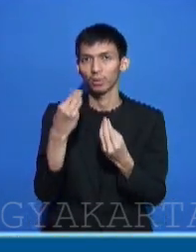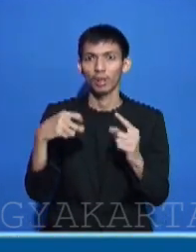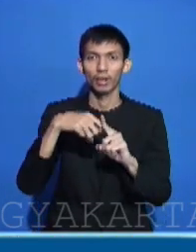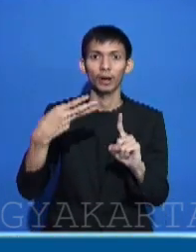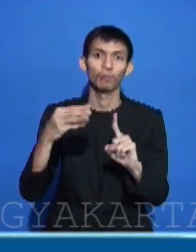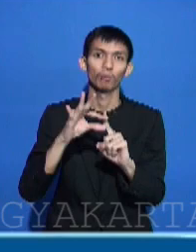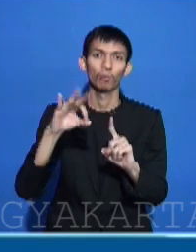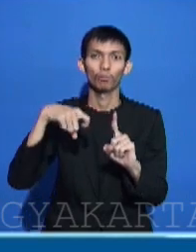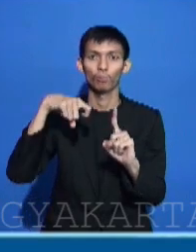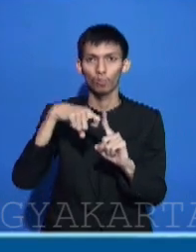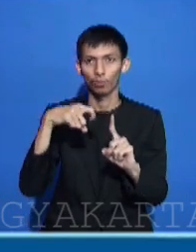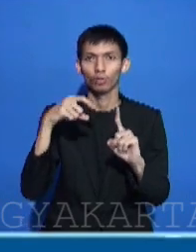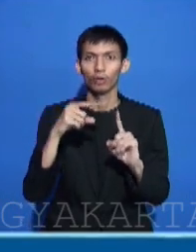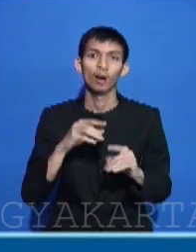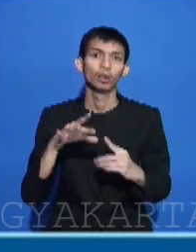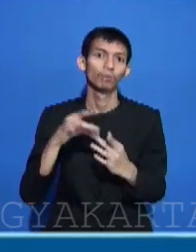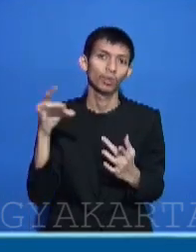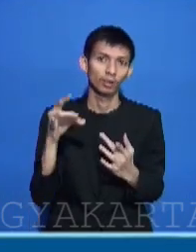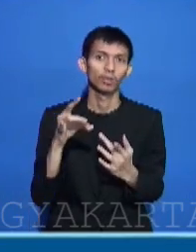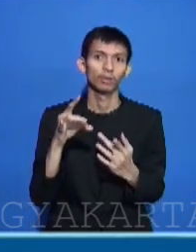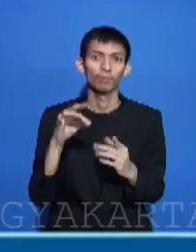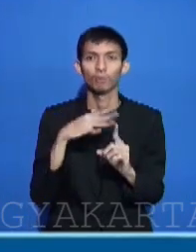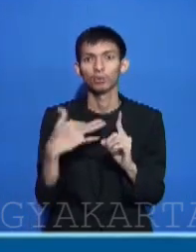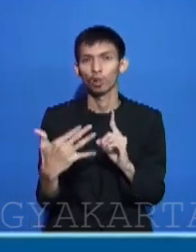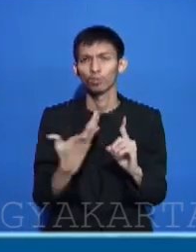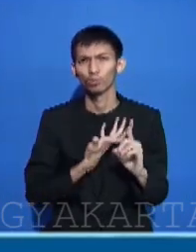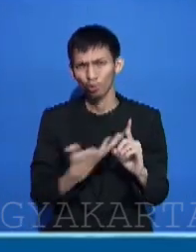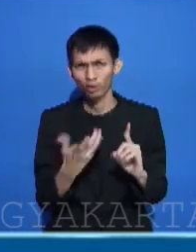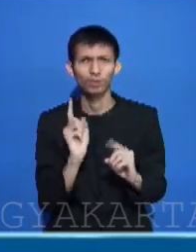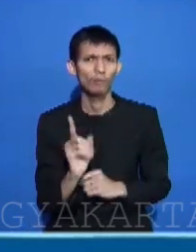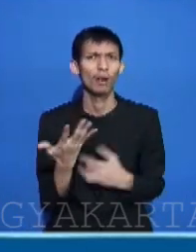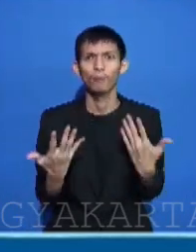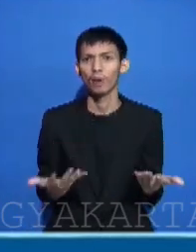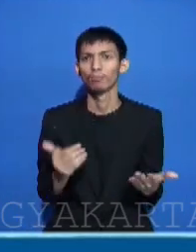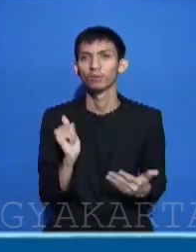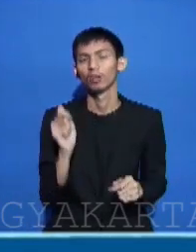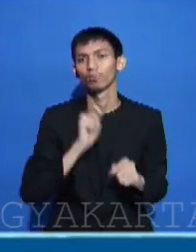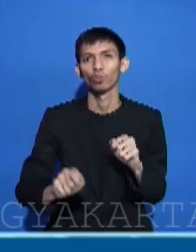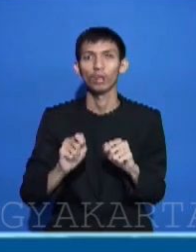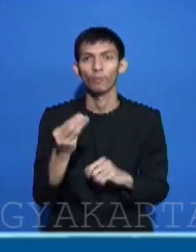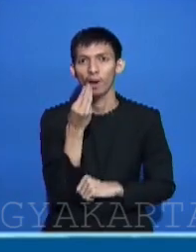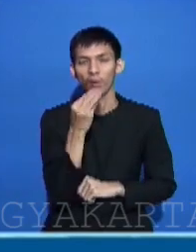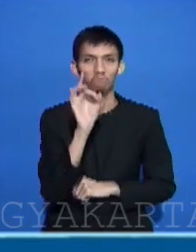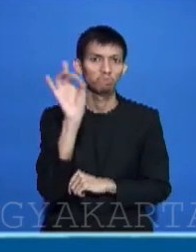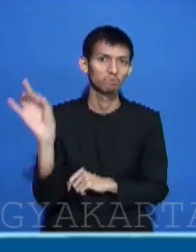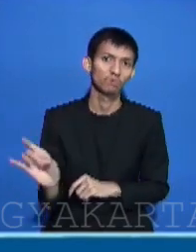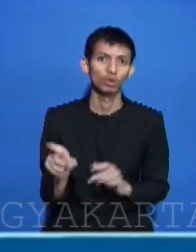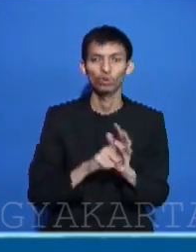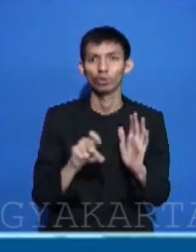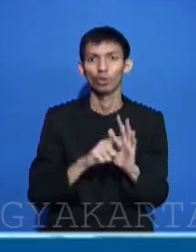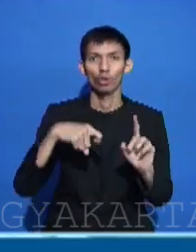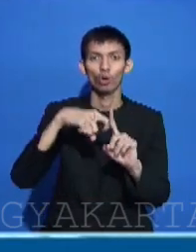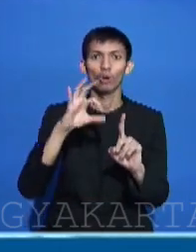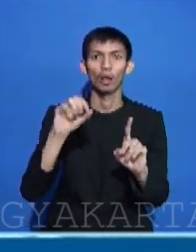tadi pun betaken dening warga masyarakat Kang Wiwit saking kola Enggo pisang goreng